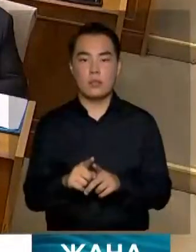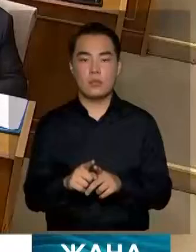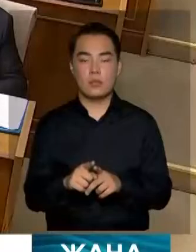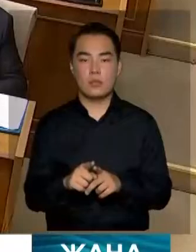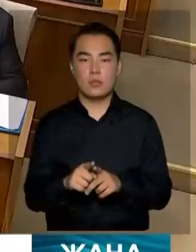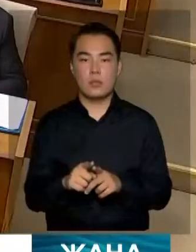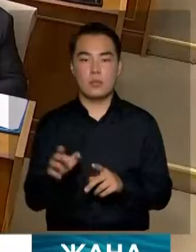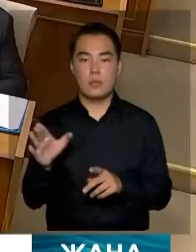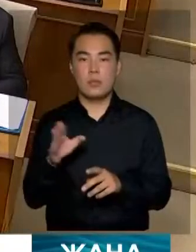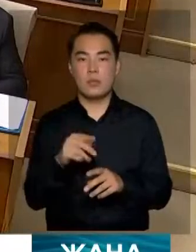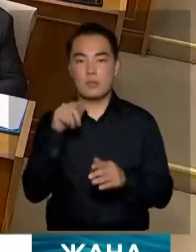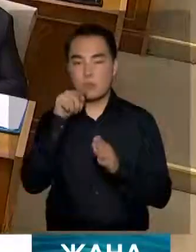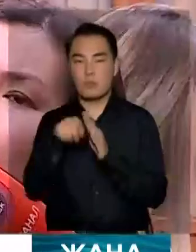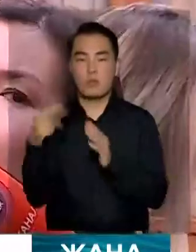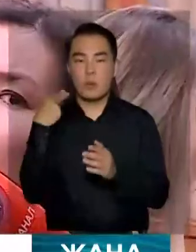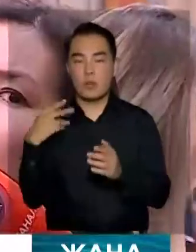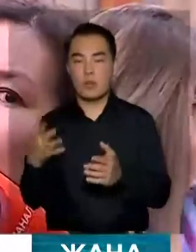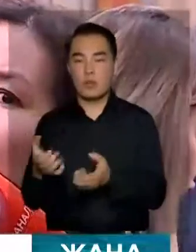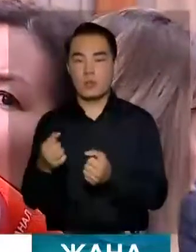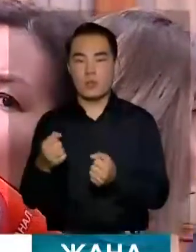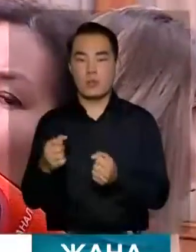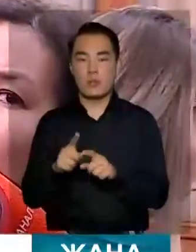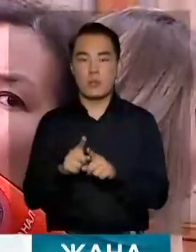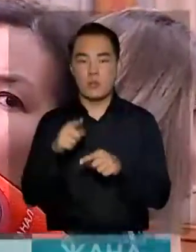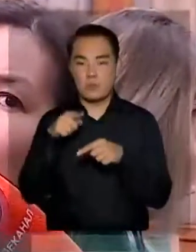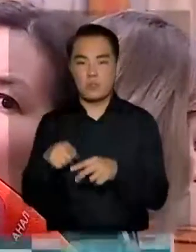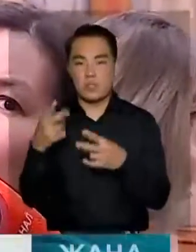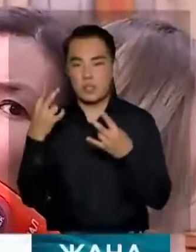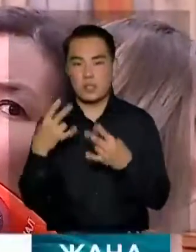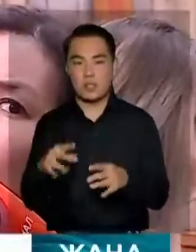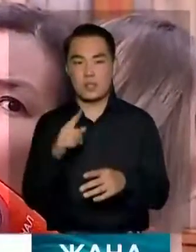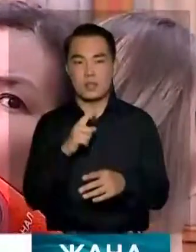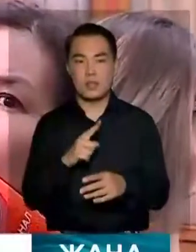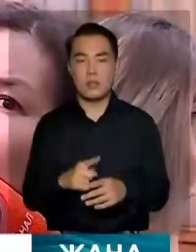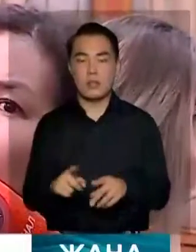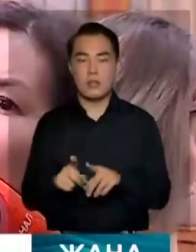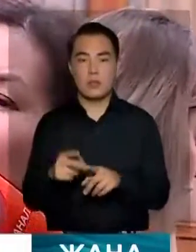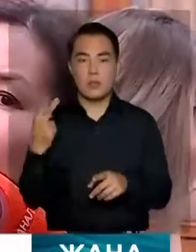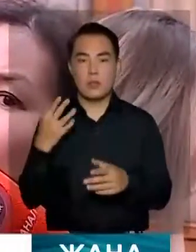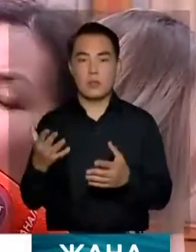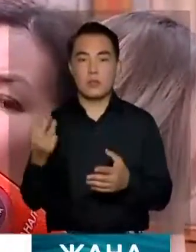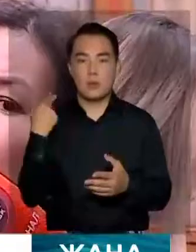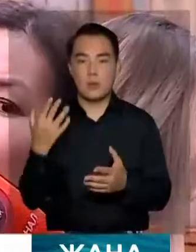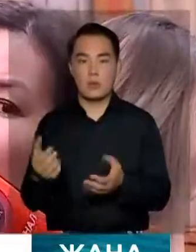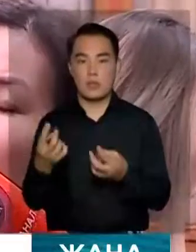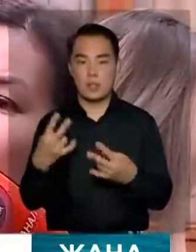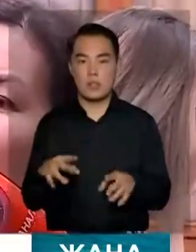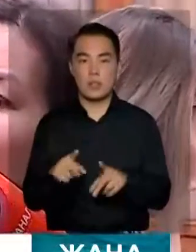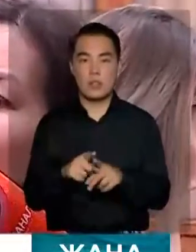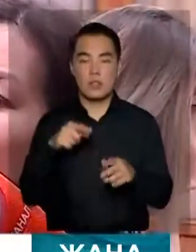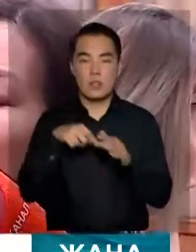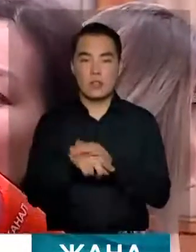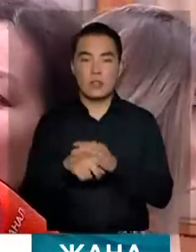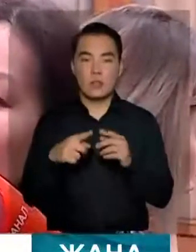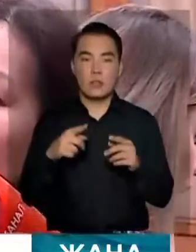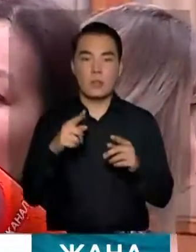тимей, сақтағанды дұрыс санайды. Біз осы триллионды жабу, 3 триллионға жуық қаражатты жабу үшін қайдан аламыз? Біріншіден ішкі нарықтан тартамыз,